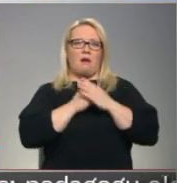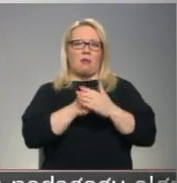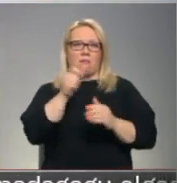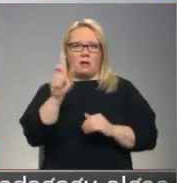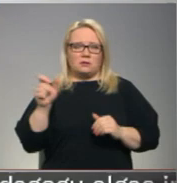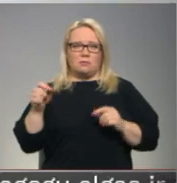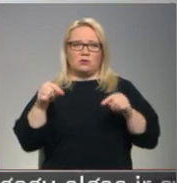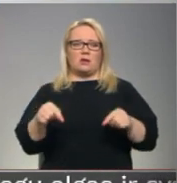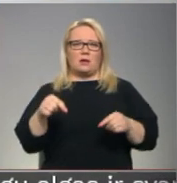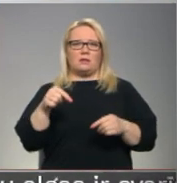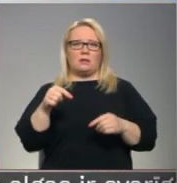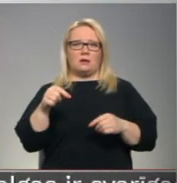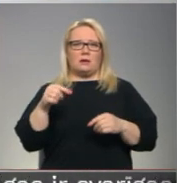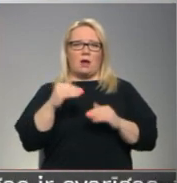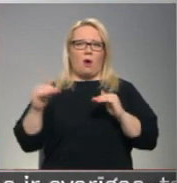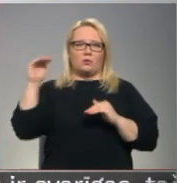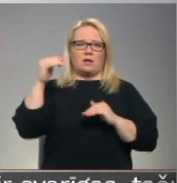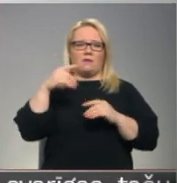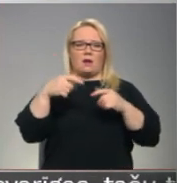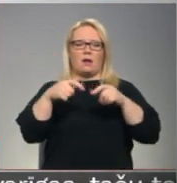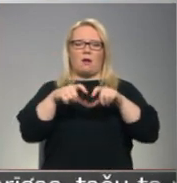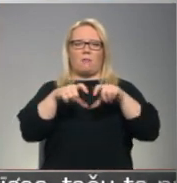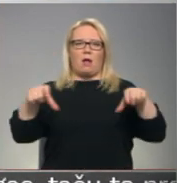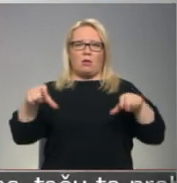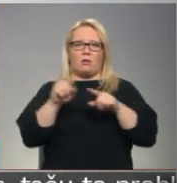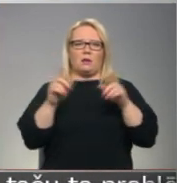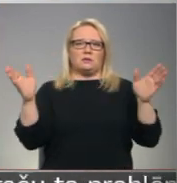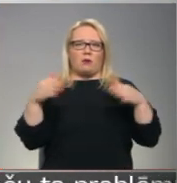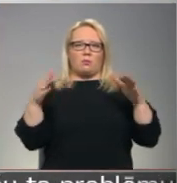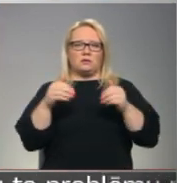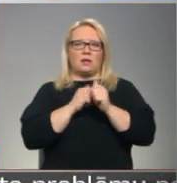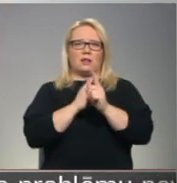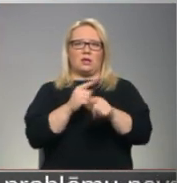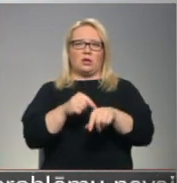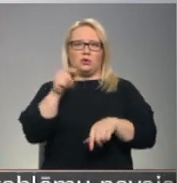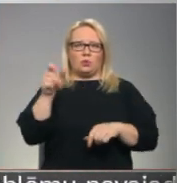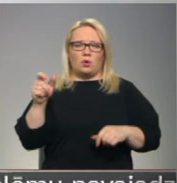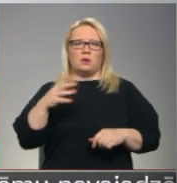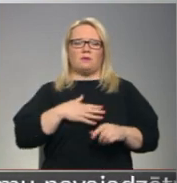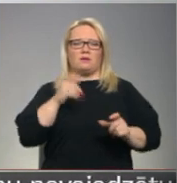atbalstītājiem. Šeit stāv augstāk Rīgas domas balkonā ir arī sapulcināti līdzjutēji,